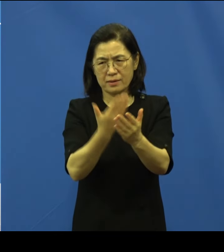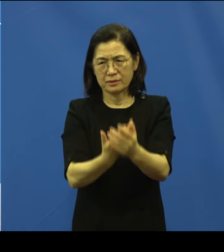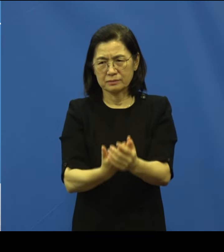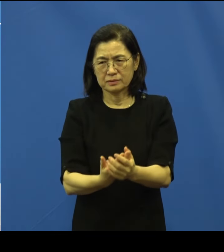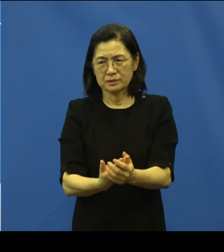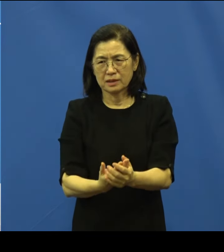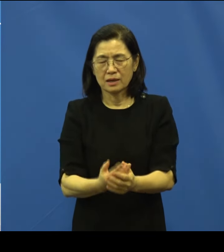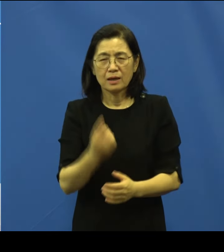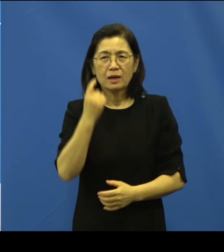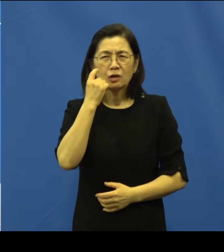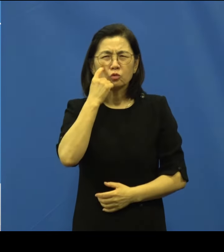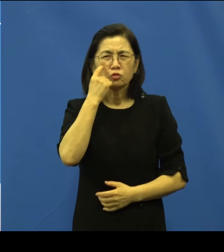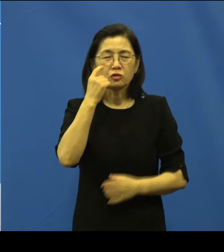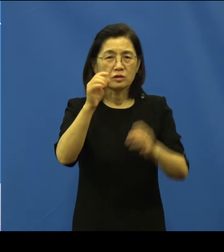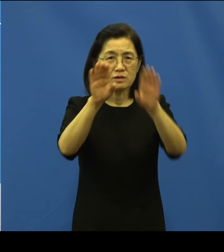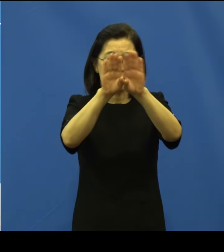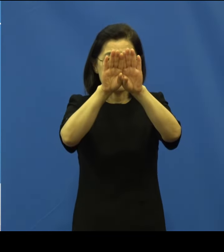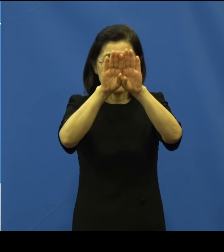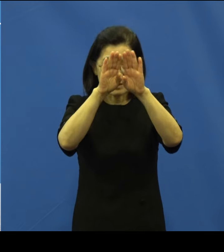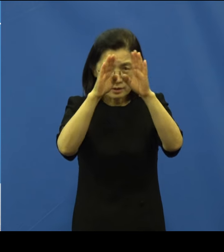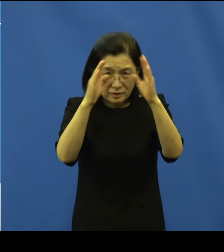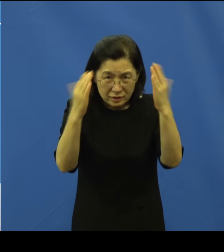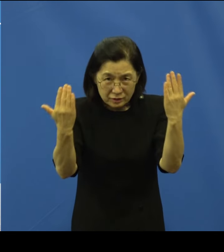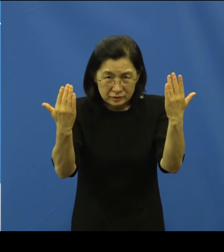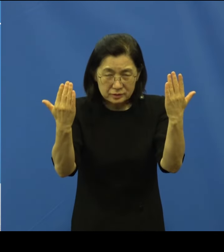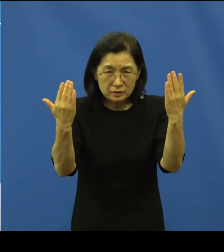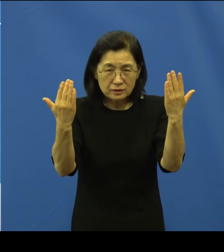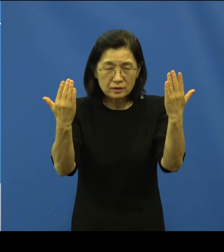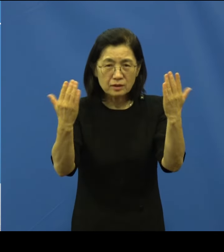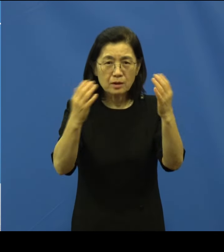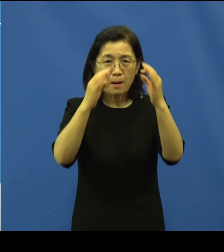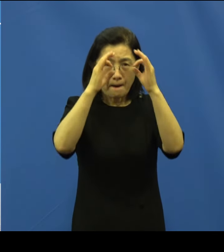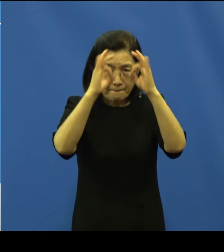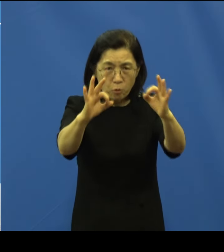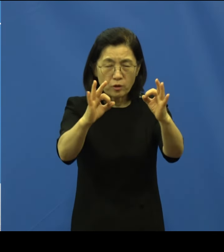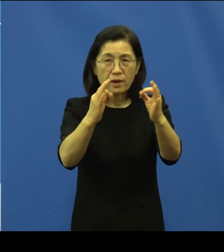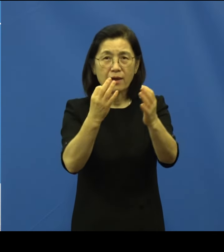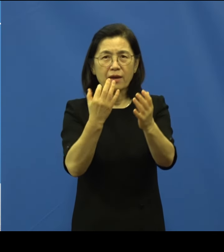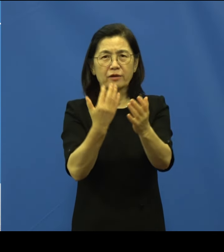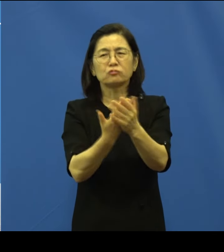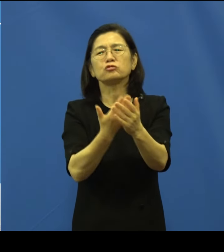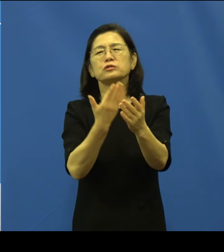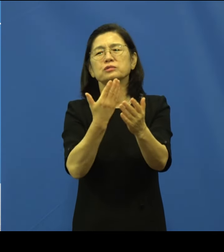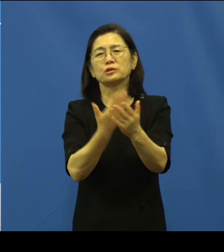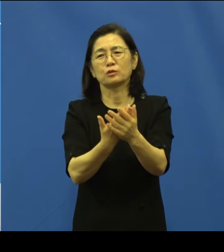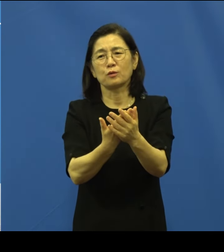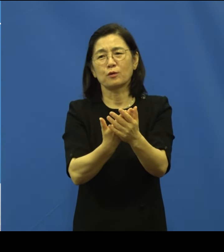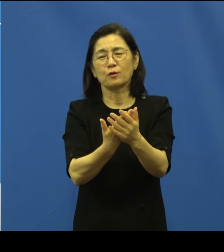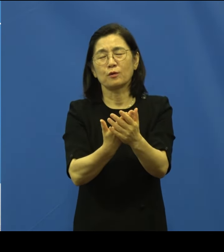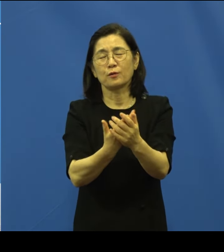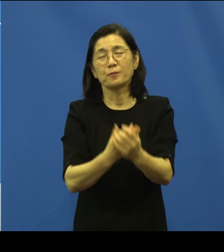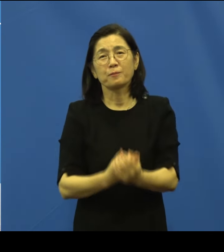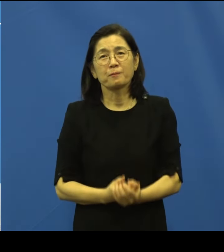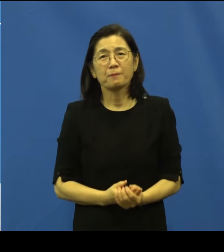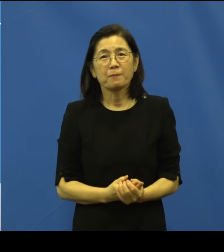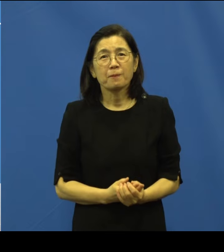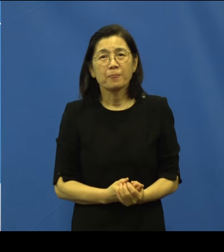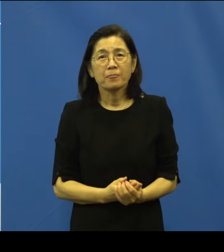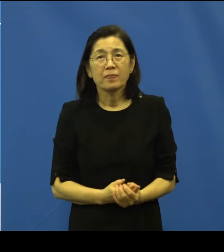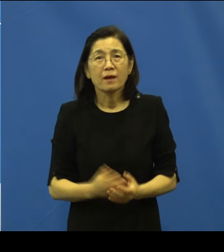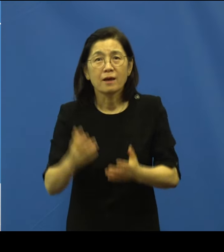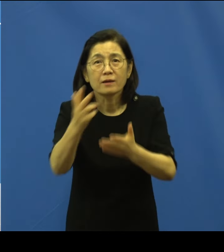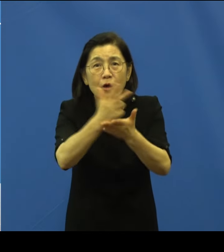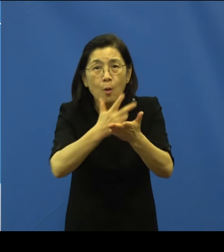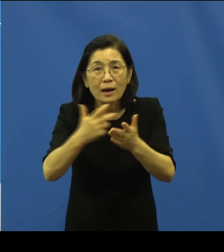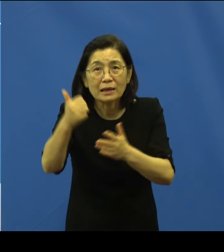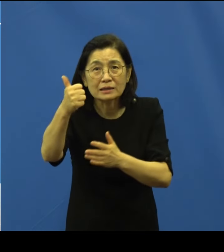his eyes. 그의 눈을 열어주십시오. 그래서 보게 해주십시오. 하니